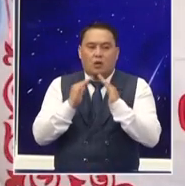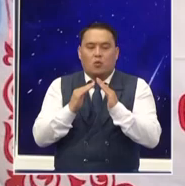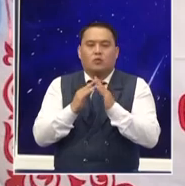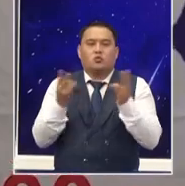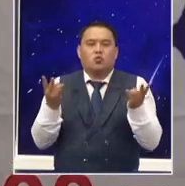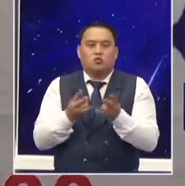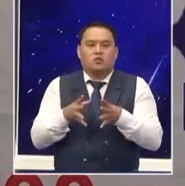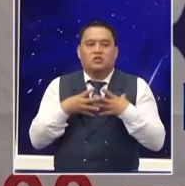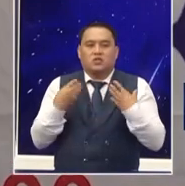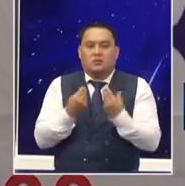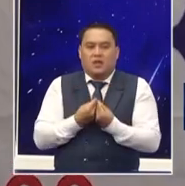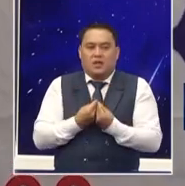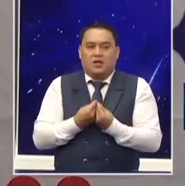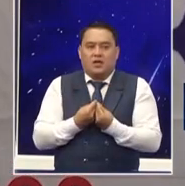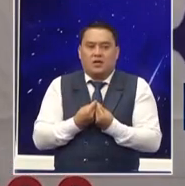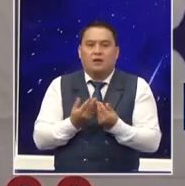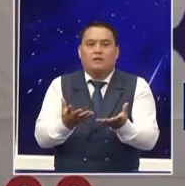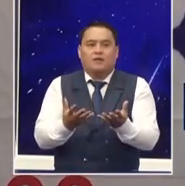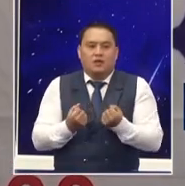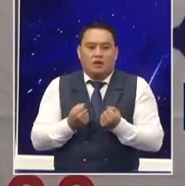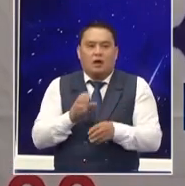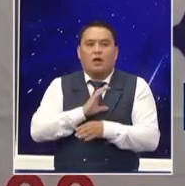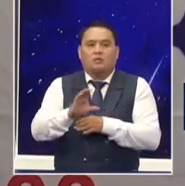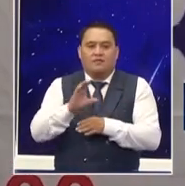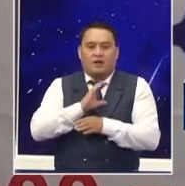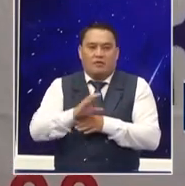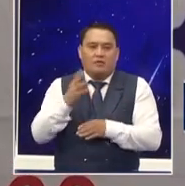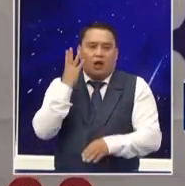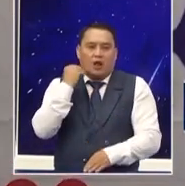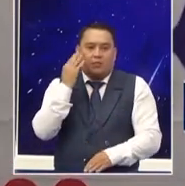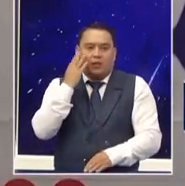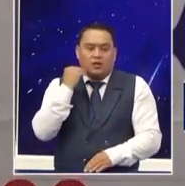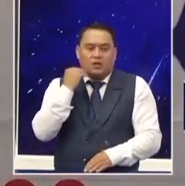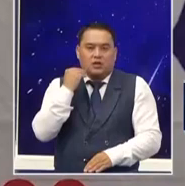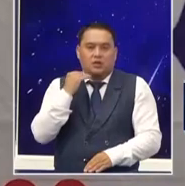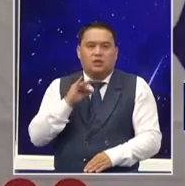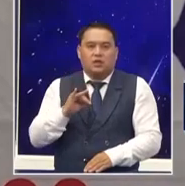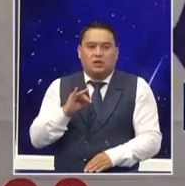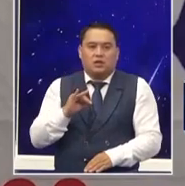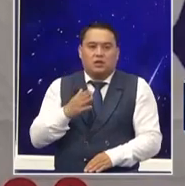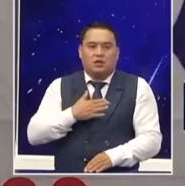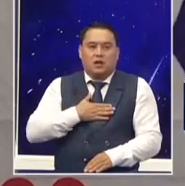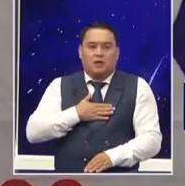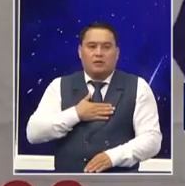семей. Мы ездим туда, снимаем видео, отправляем в Алмату головной офис, и там нам